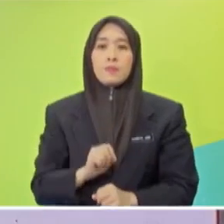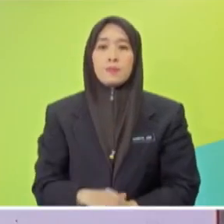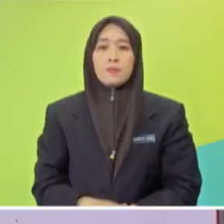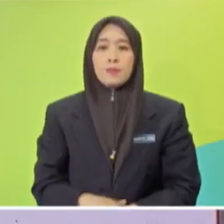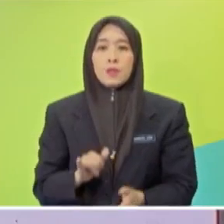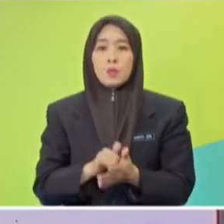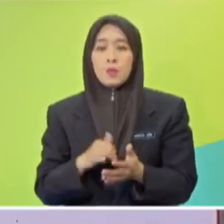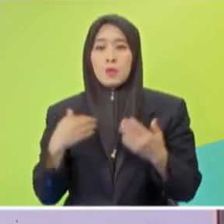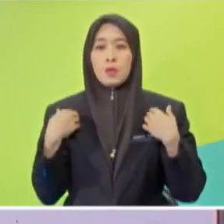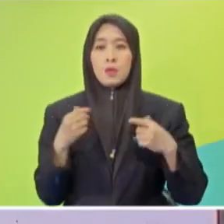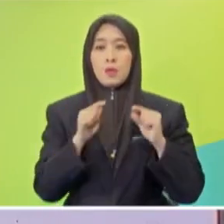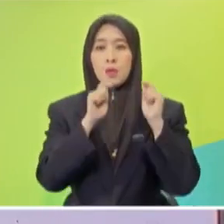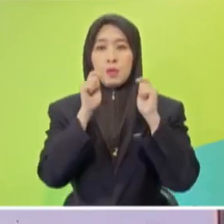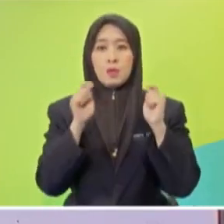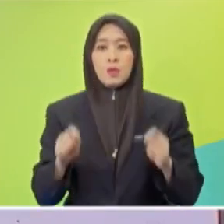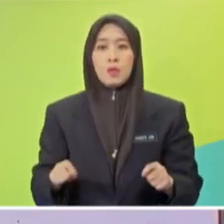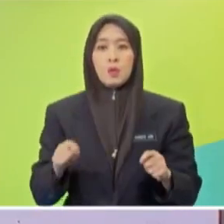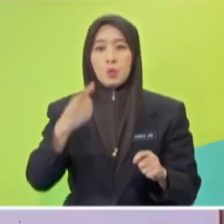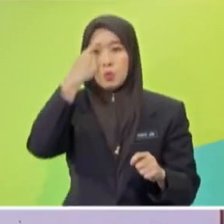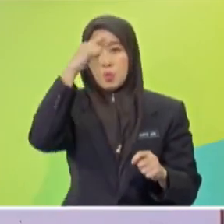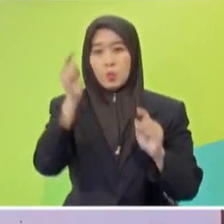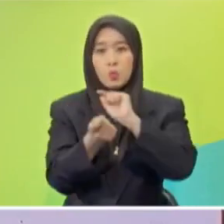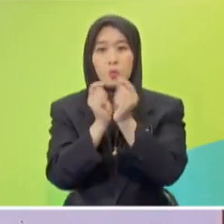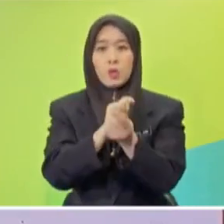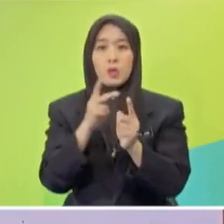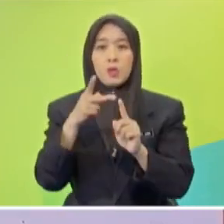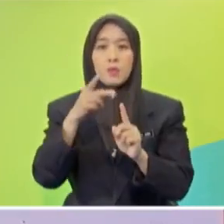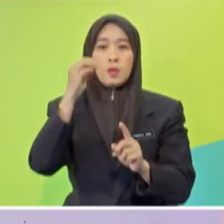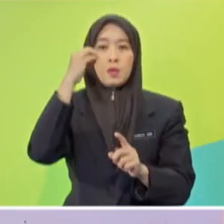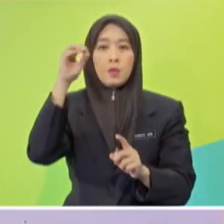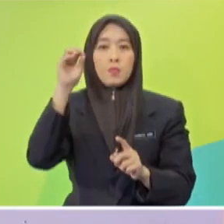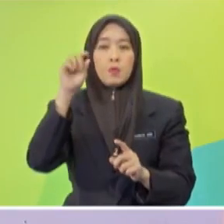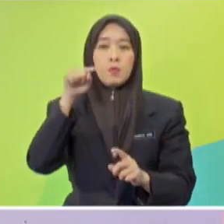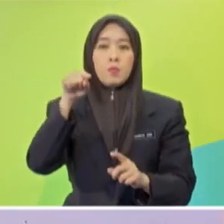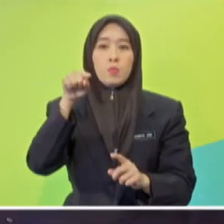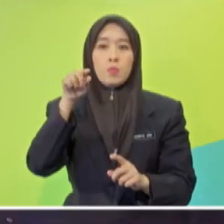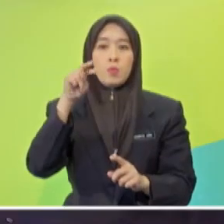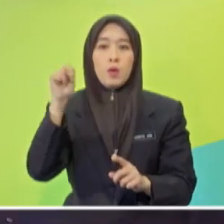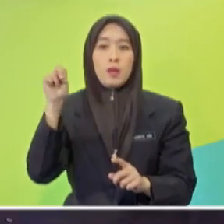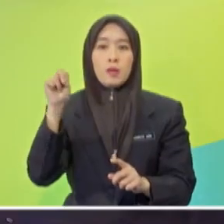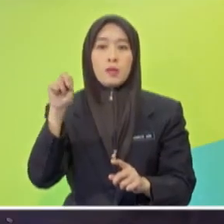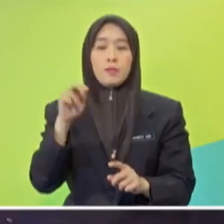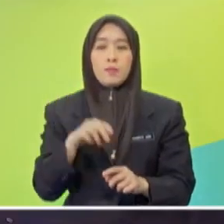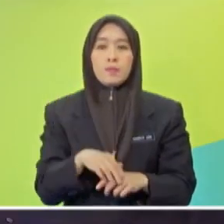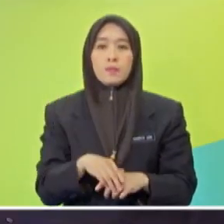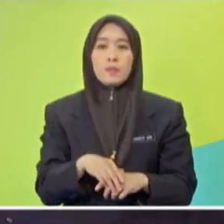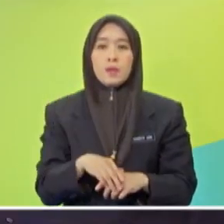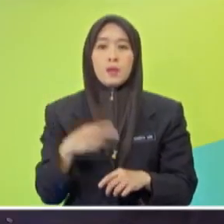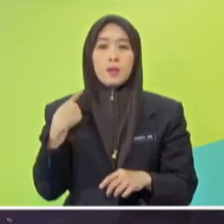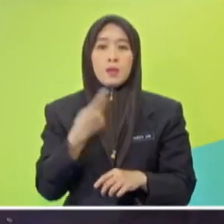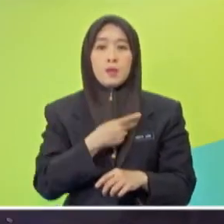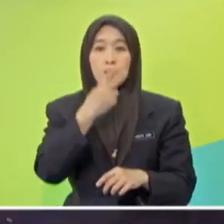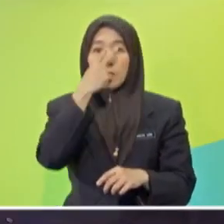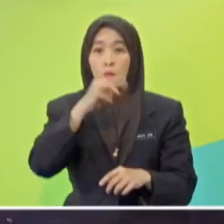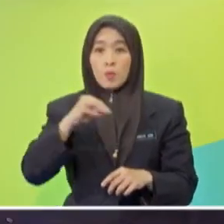Dek ini untuk kita tukar kepada perpuluhan jadi kita tengok adik-adik gitu ah murid-muri